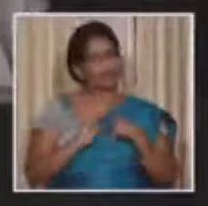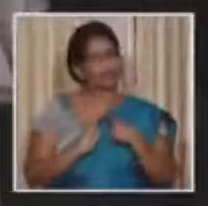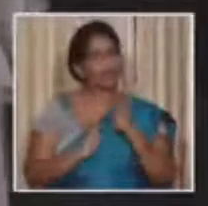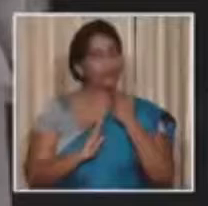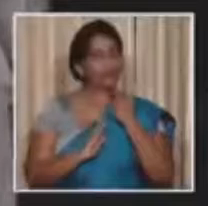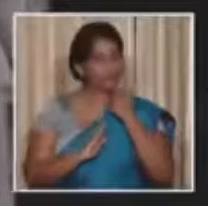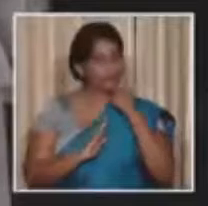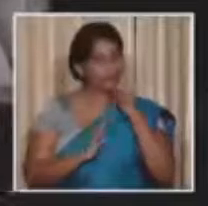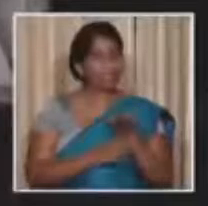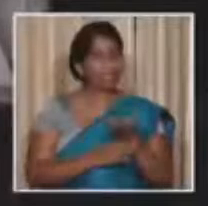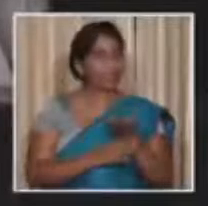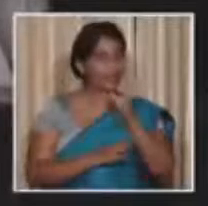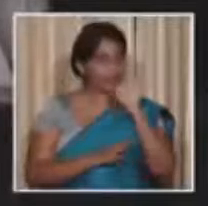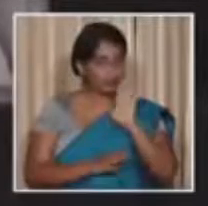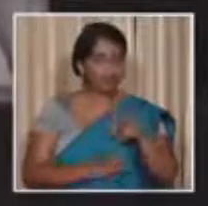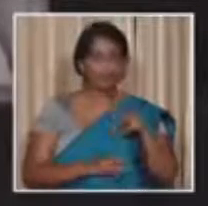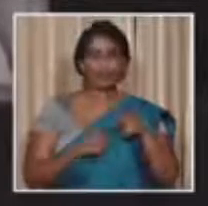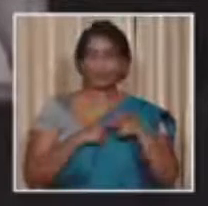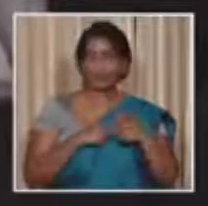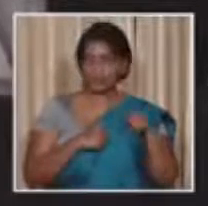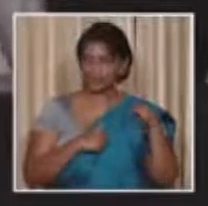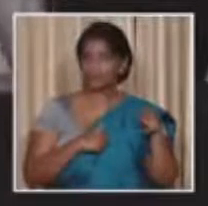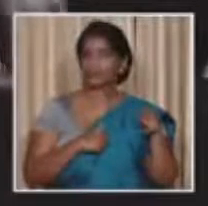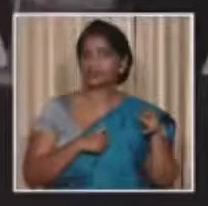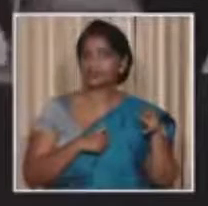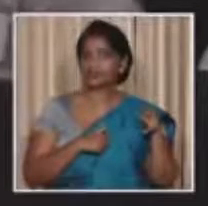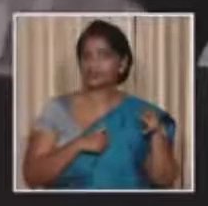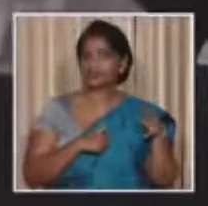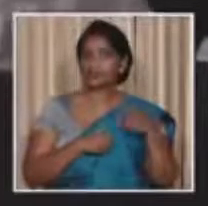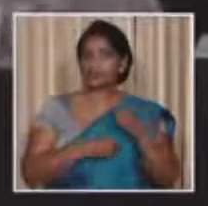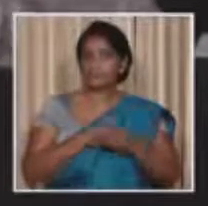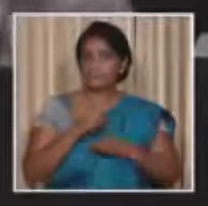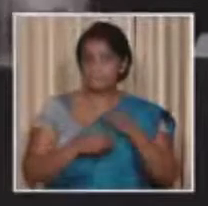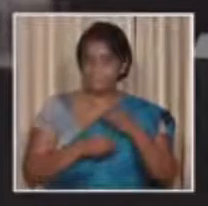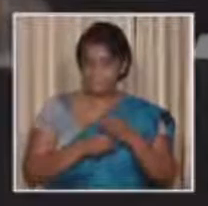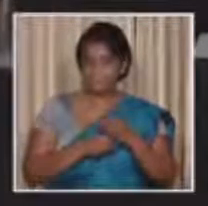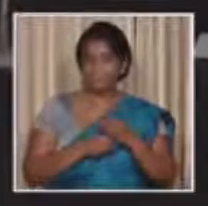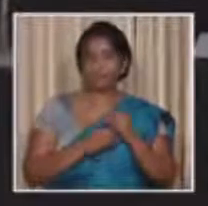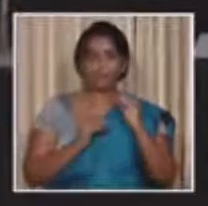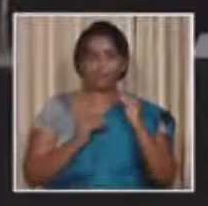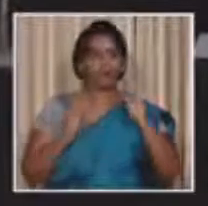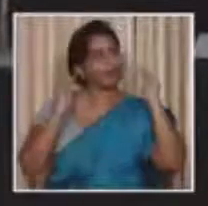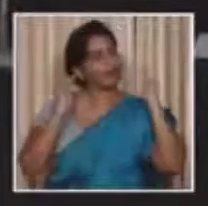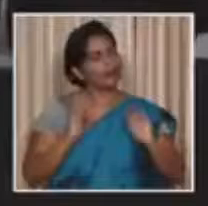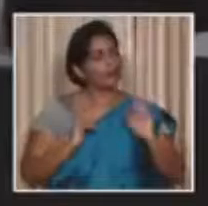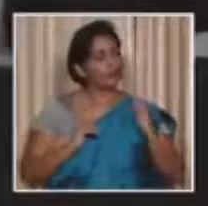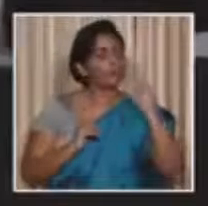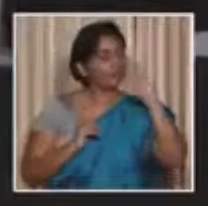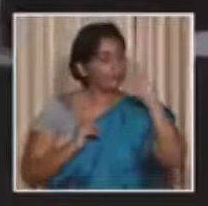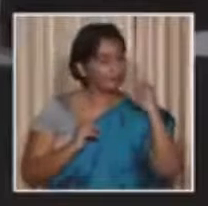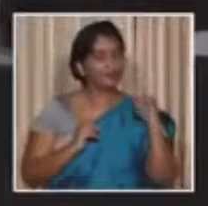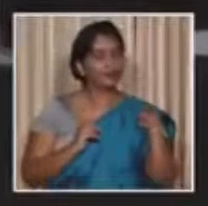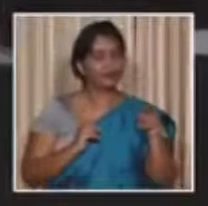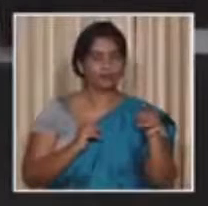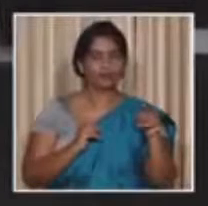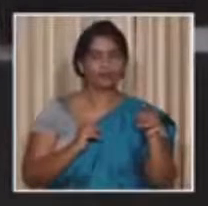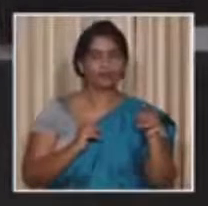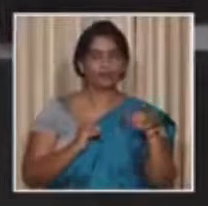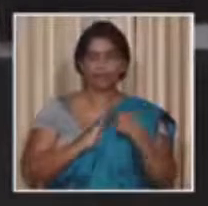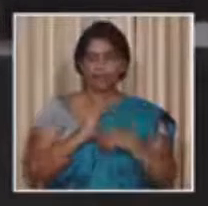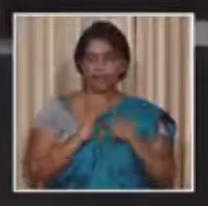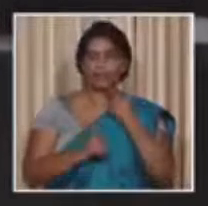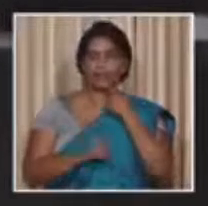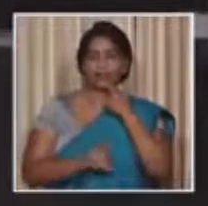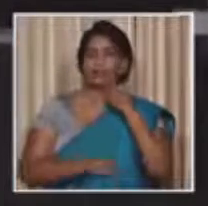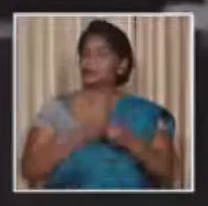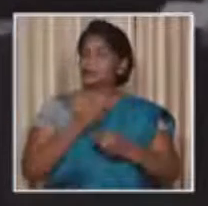ඇති ඉල්ලුම හේතුවෙන් එම නිෂ්පාදන යම් ප්‍රමාණයක් අඩු වී තිබුණා. විශේෂයෙන්ම මේ රටේ තේ